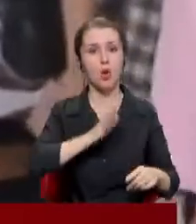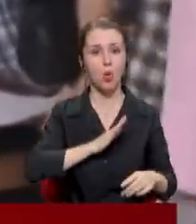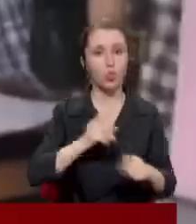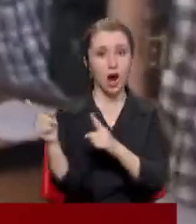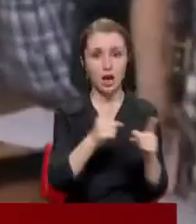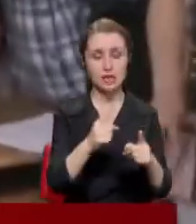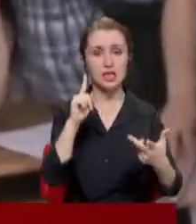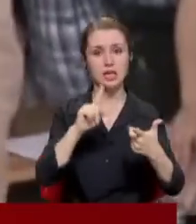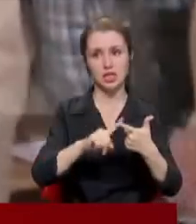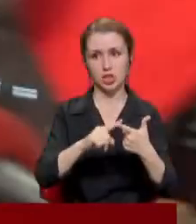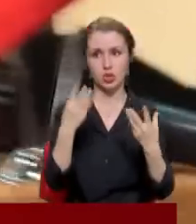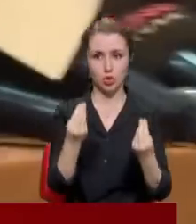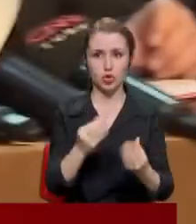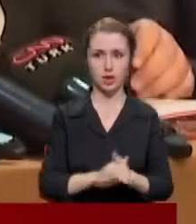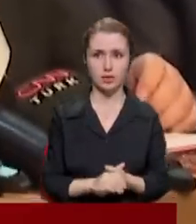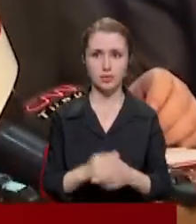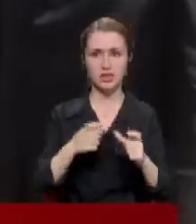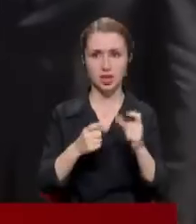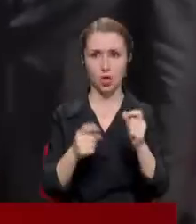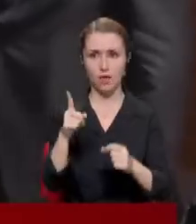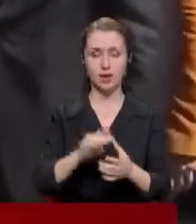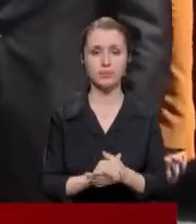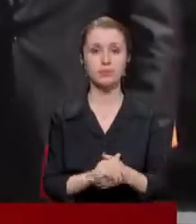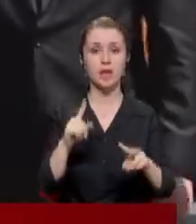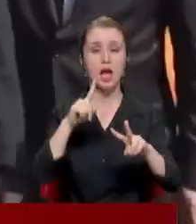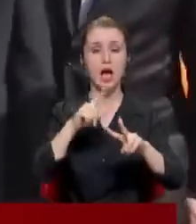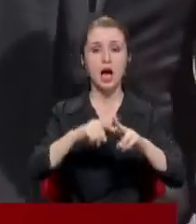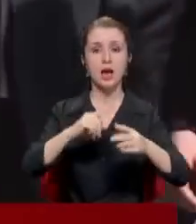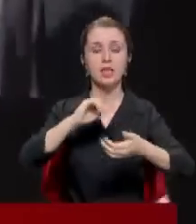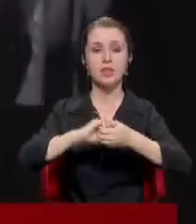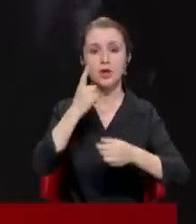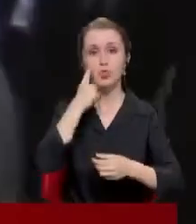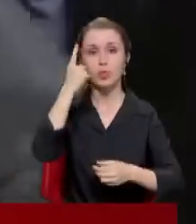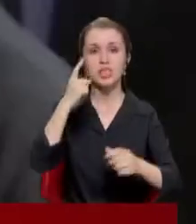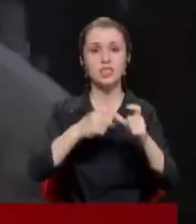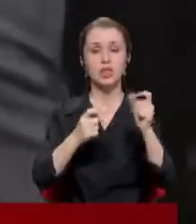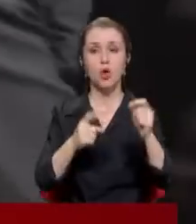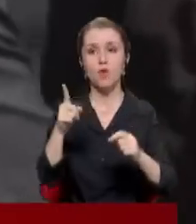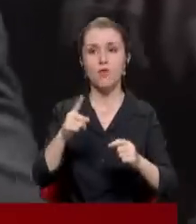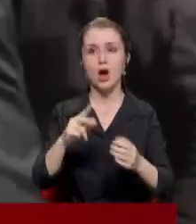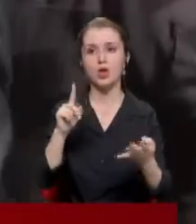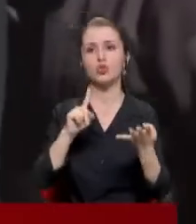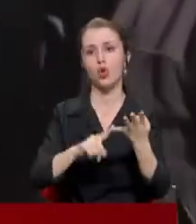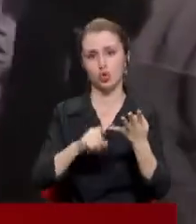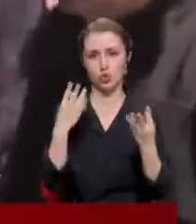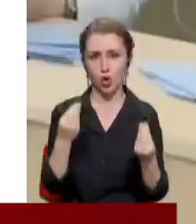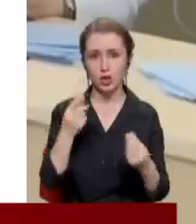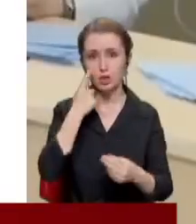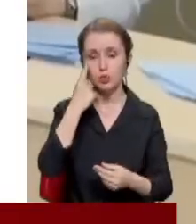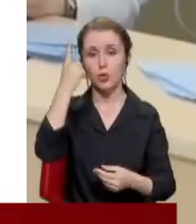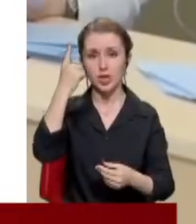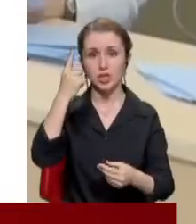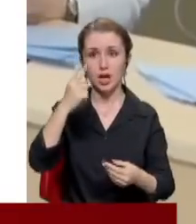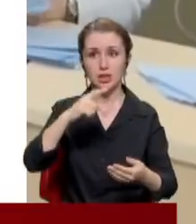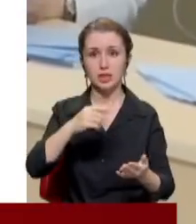arasında ikinci sırada olacak. Sinan Oğan. Ata İttifakı'nın Cumhurbaşkanı Sinan Oğan da pusulada dördüncü sırada.